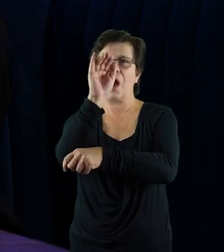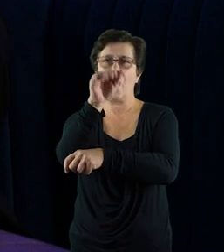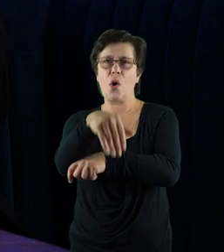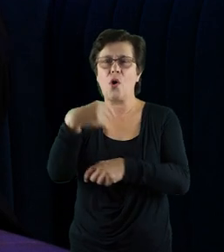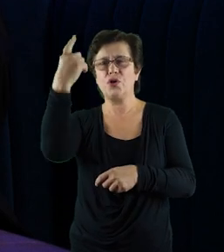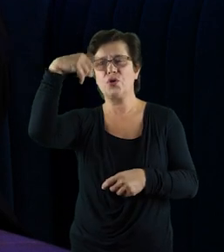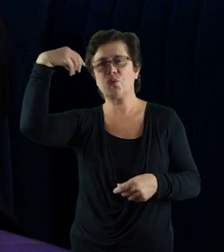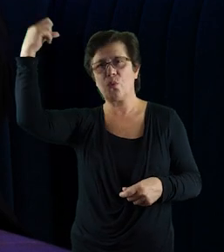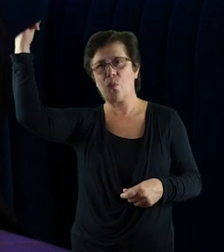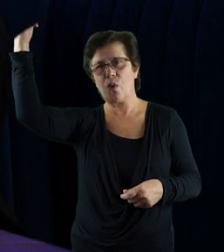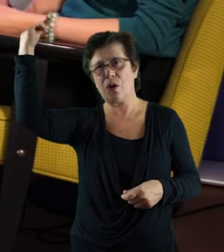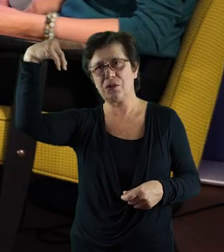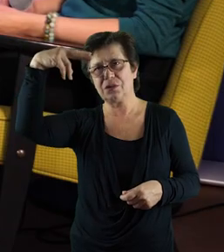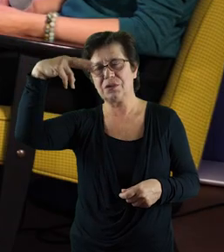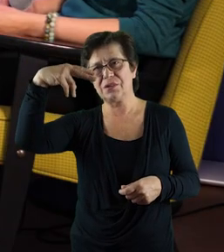tytułem Wiosna.